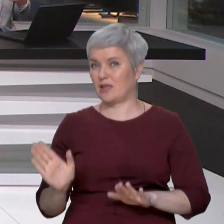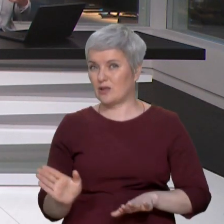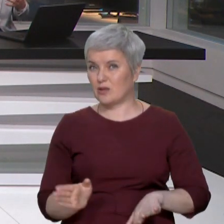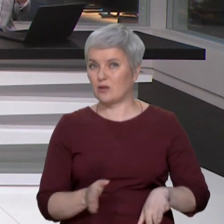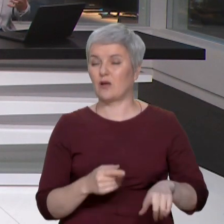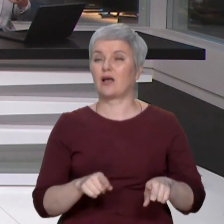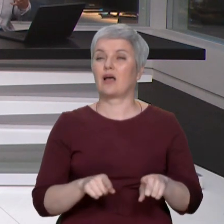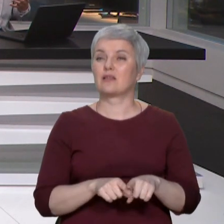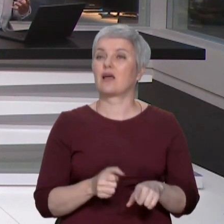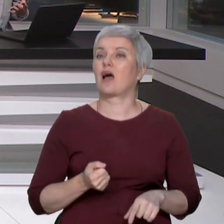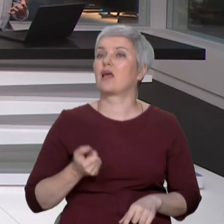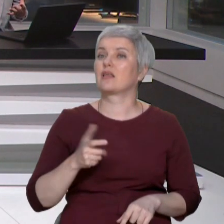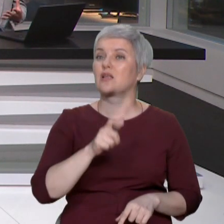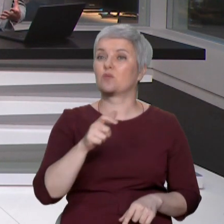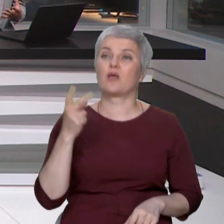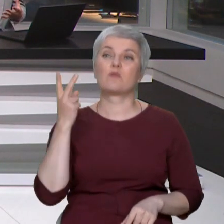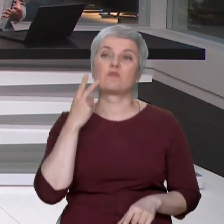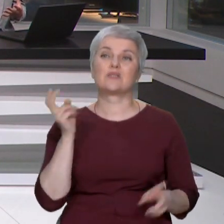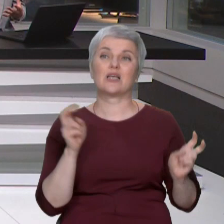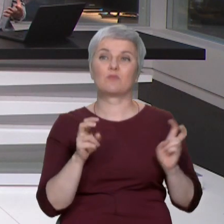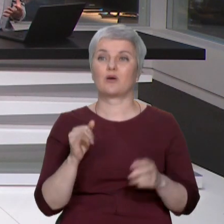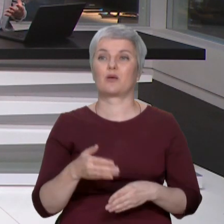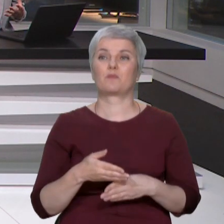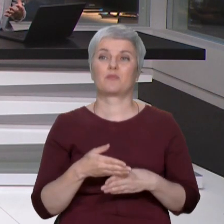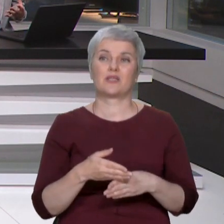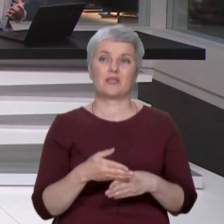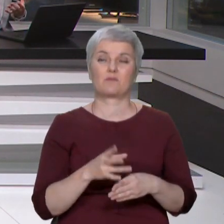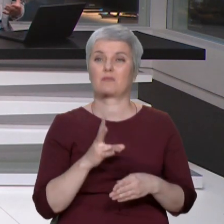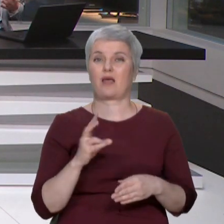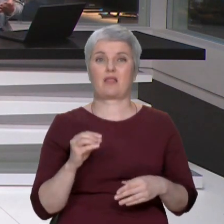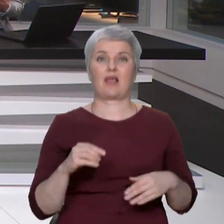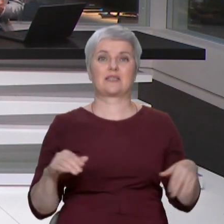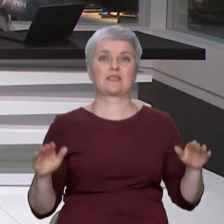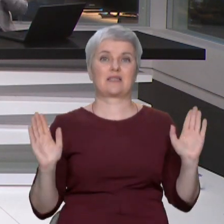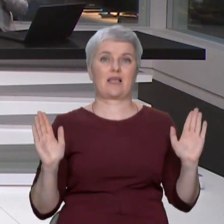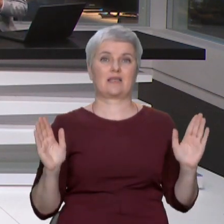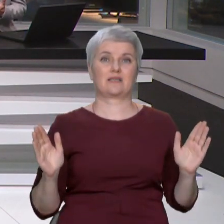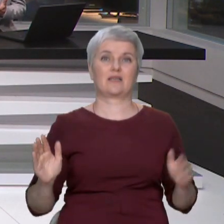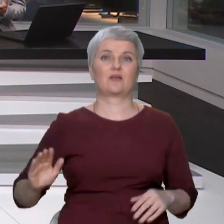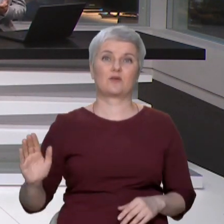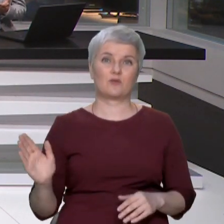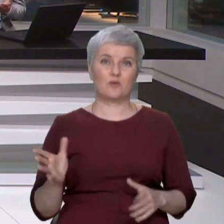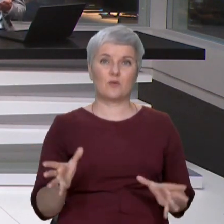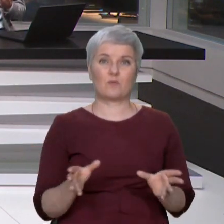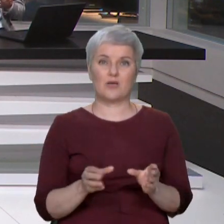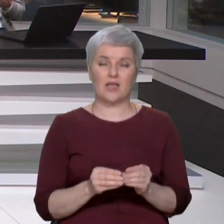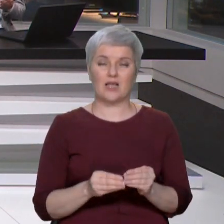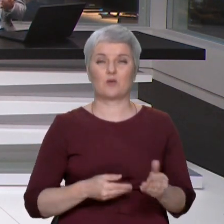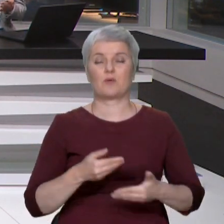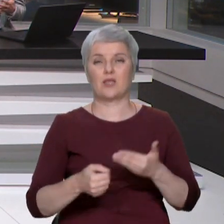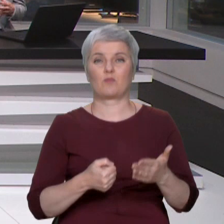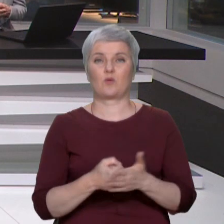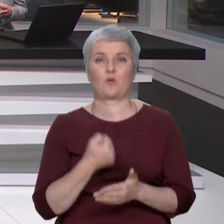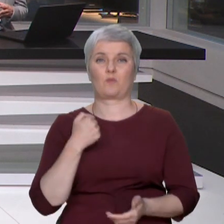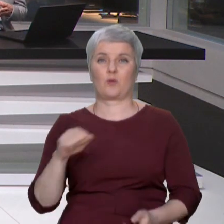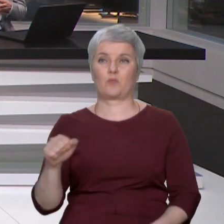така кількість людей постійно приходить і підтримує, і не здається. Йдемо всі разом до перемоги. Аліна Зубкович,